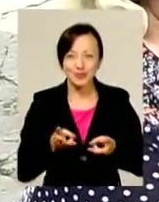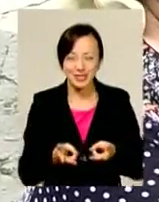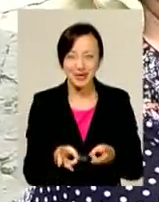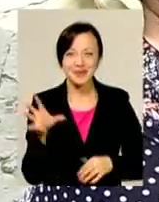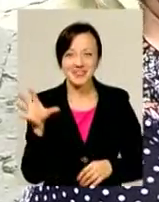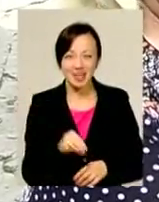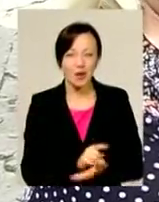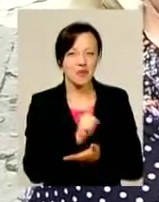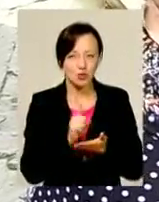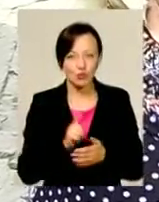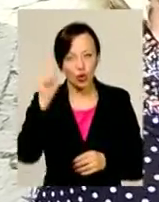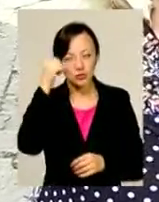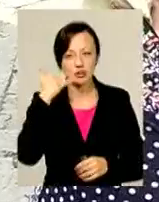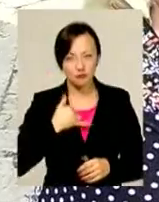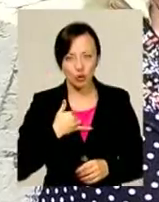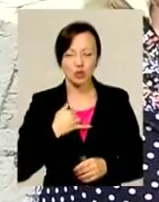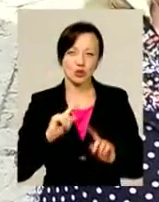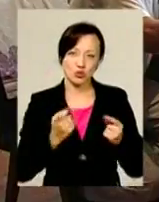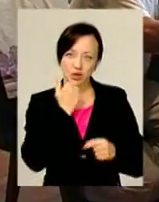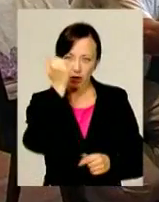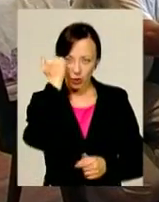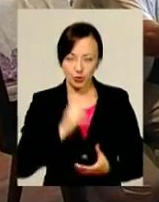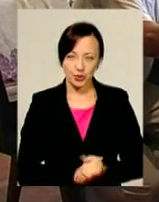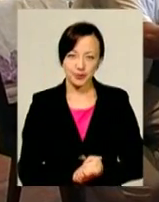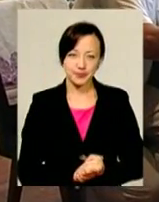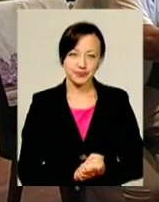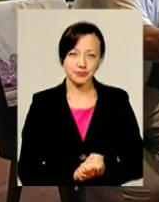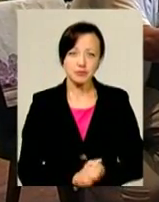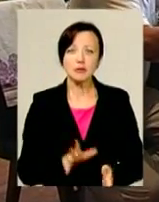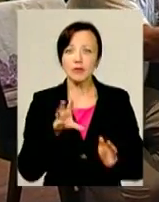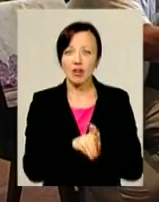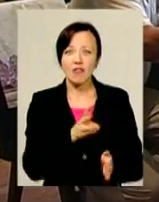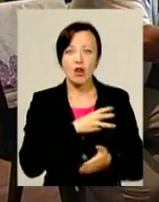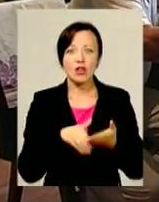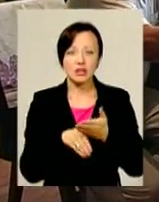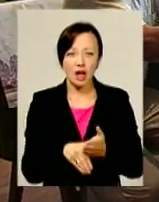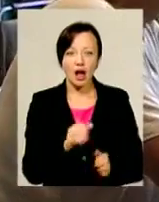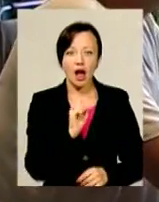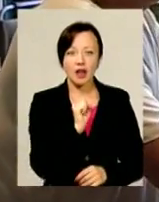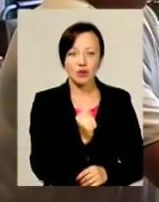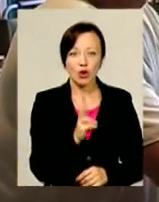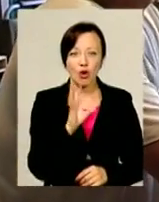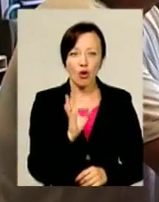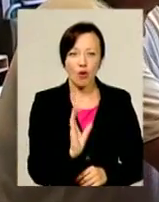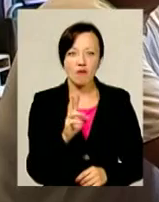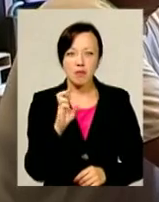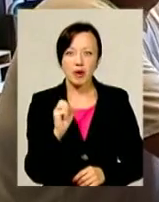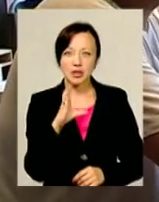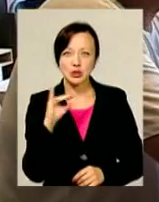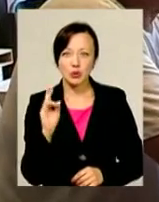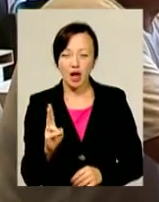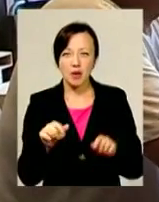все. Обов'язково хлопці дзвонять звідти і дуже дякують. Долучився до волонтерства й Анатолій Ковбасюк. Чоловік працює на